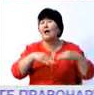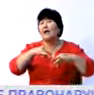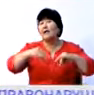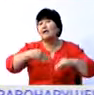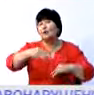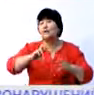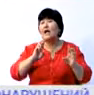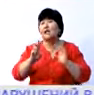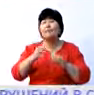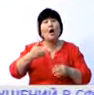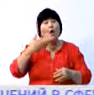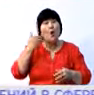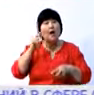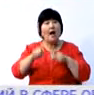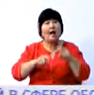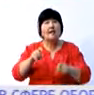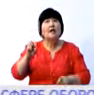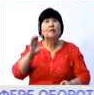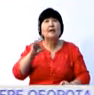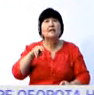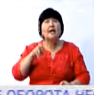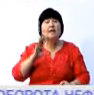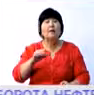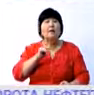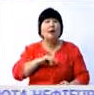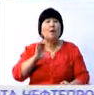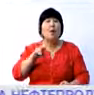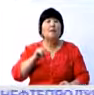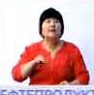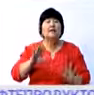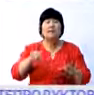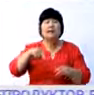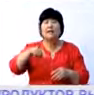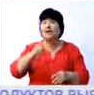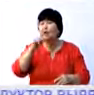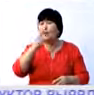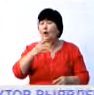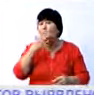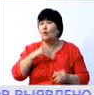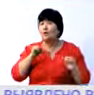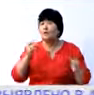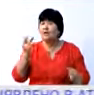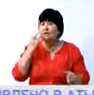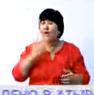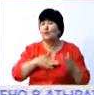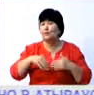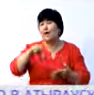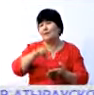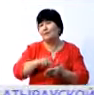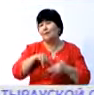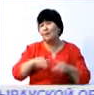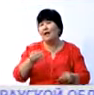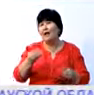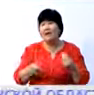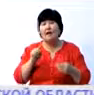теннис, шахматы и легкая атлетика. Ерболат Салымов работает оператором на месторождении. Не первый год он любит спорт и всегда с удовольствием принимает участие в